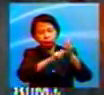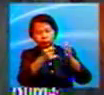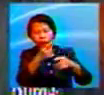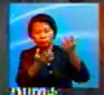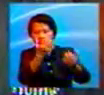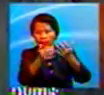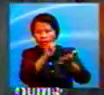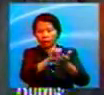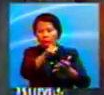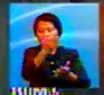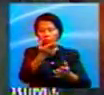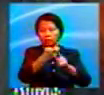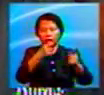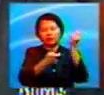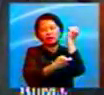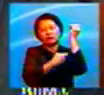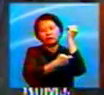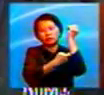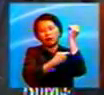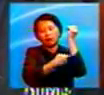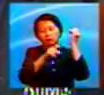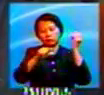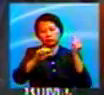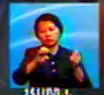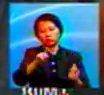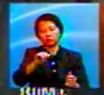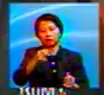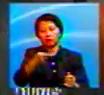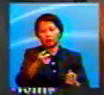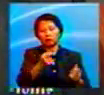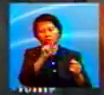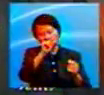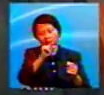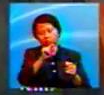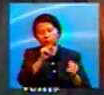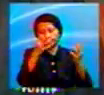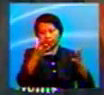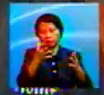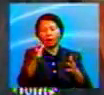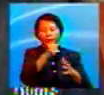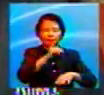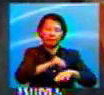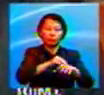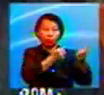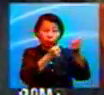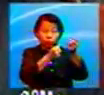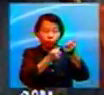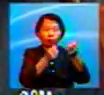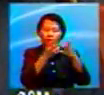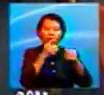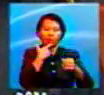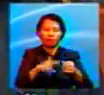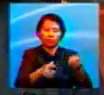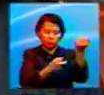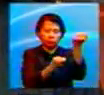merupakan daripada getah dan dia sebanyak mengambil masa lah bagi